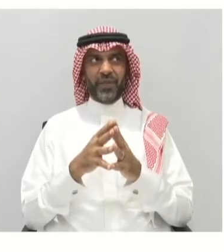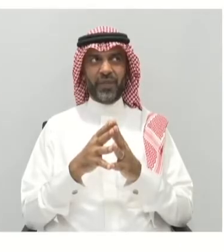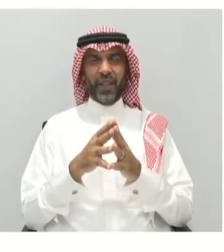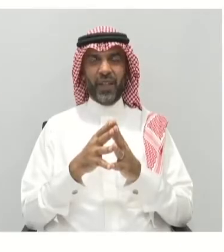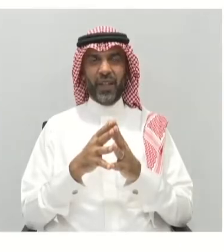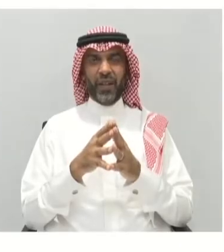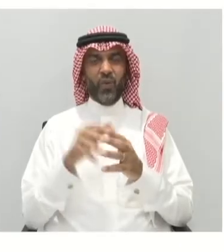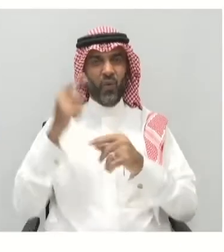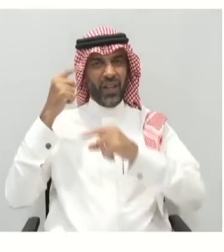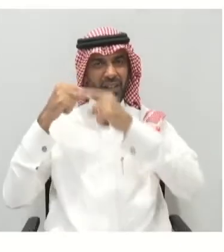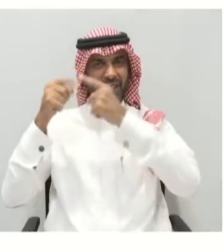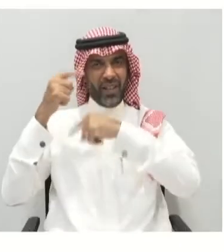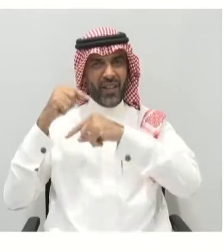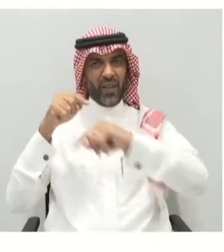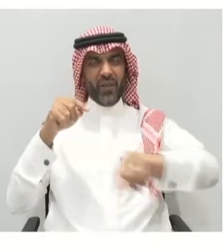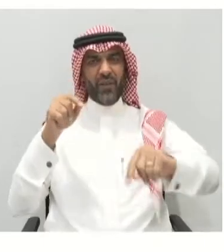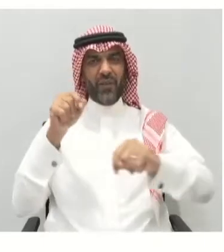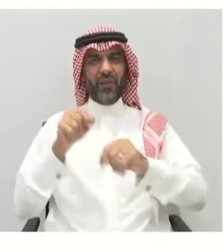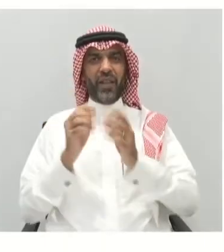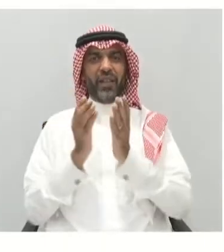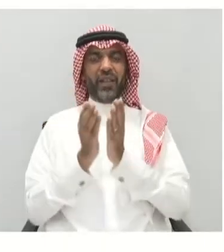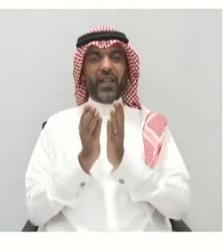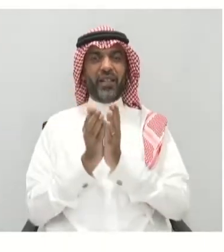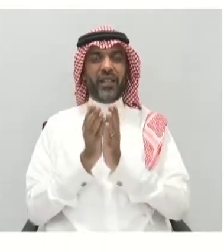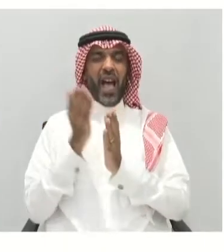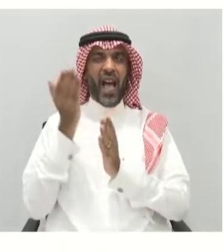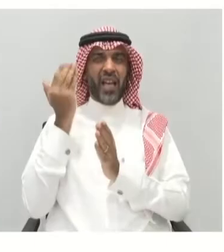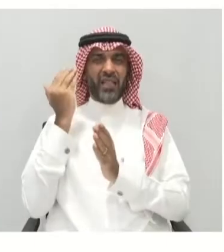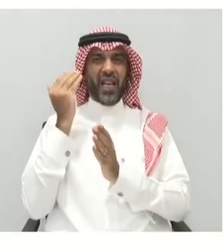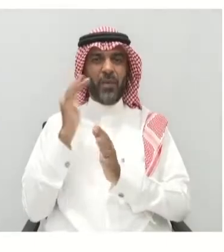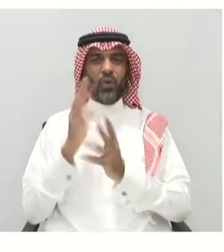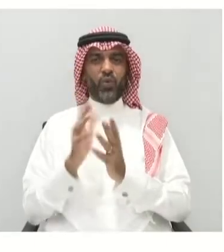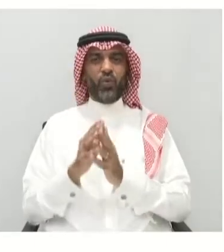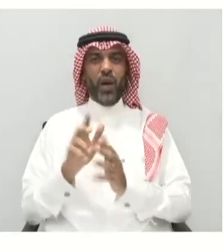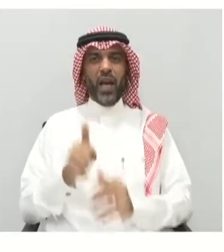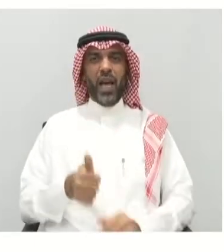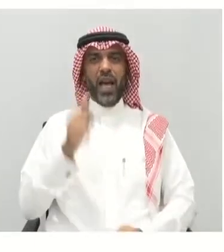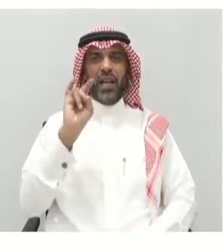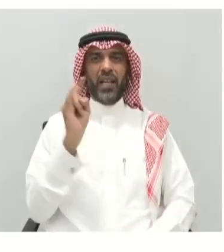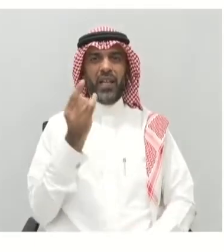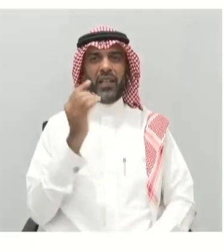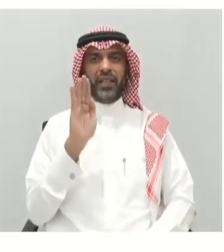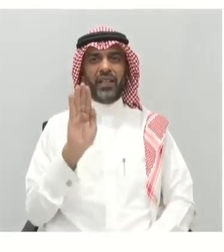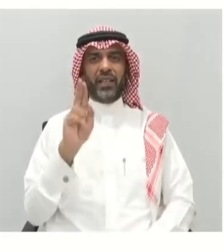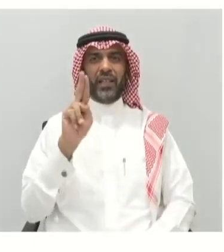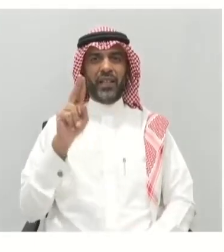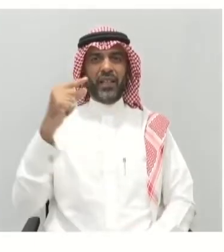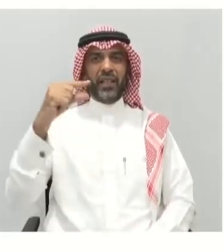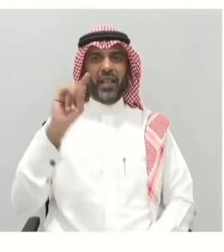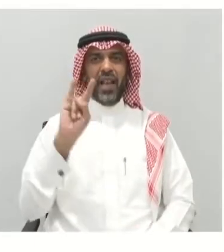ونستذكر ما اخذناه في اخر فقره من الدرس السابق الاستدلال ما هو الاستدلال